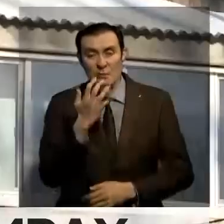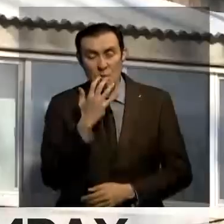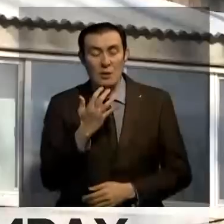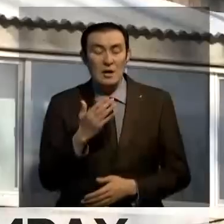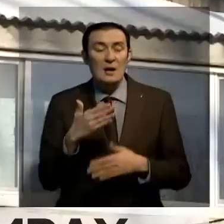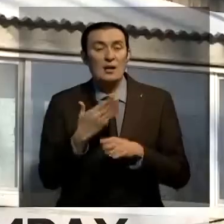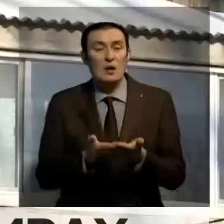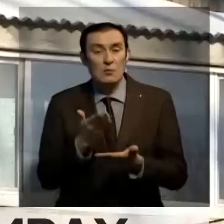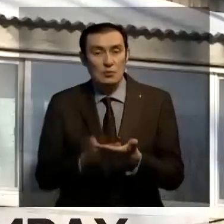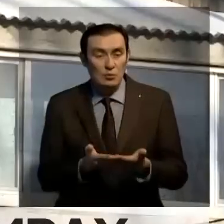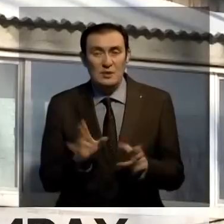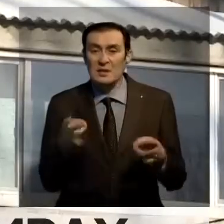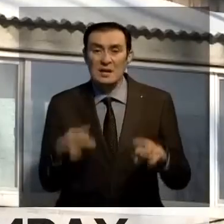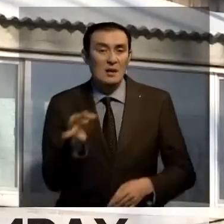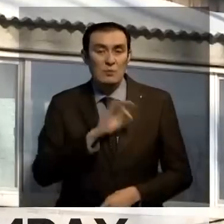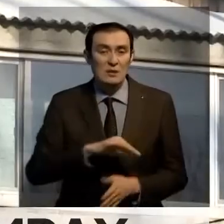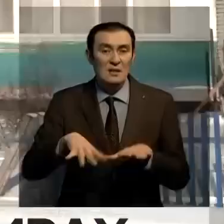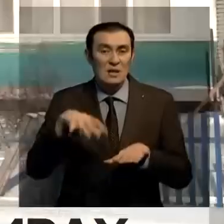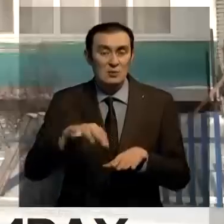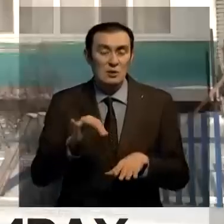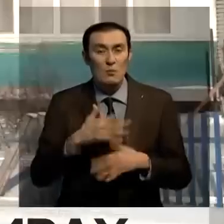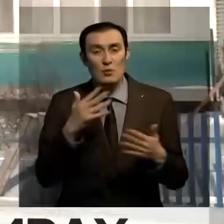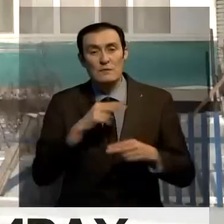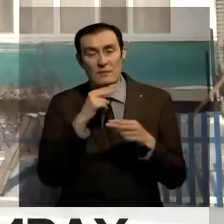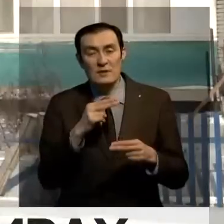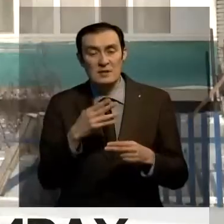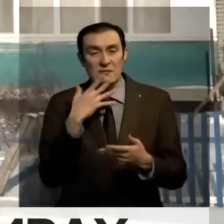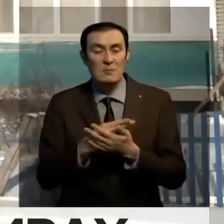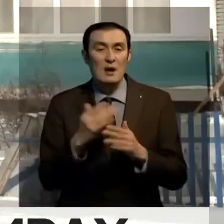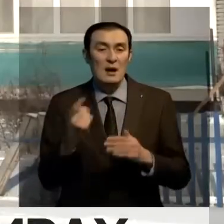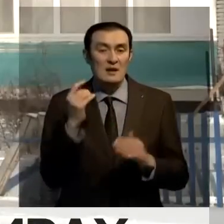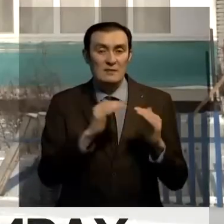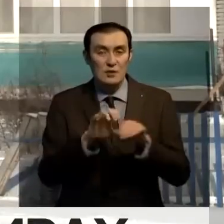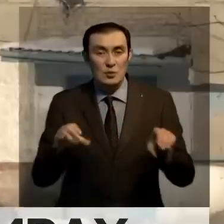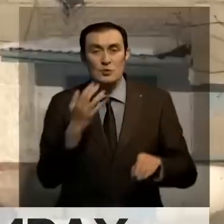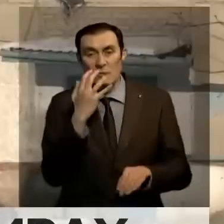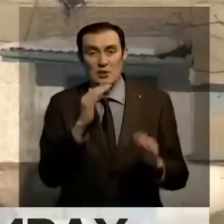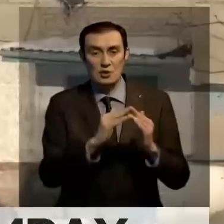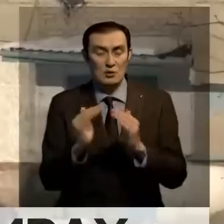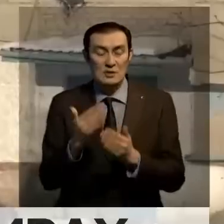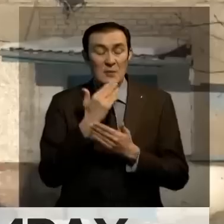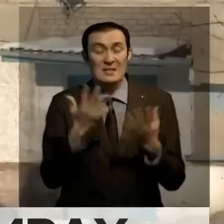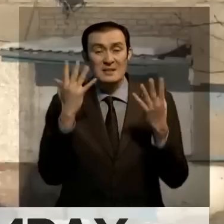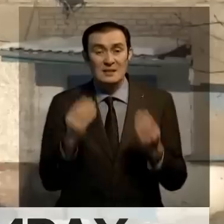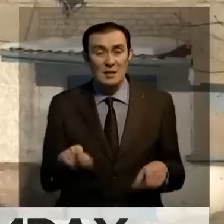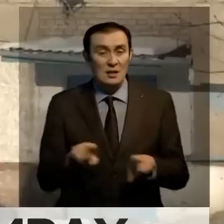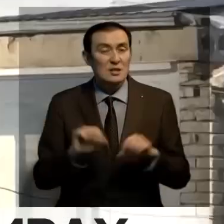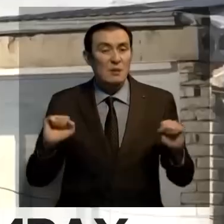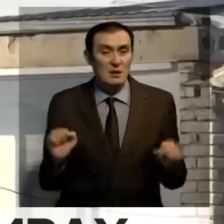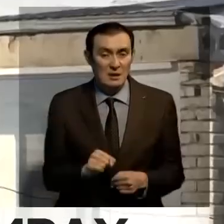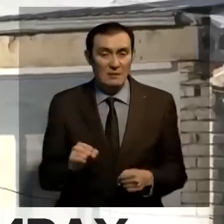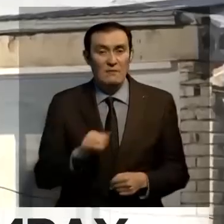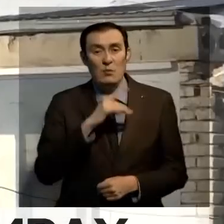ЖКХ рекомендуют жителям не пользоваться насосами, лучше следить за общедомовым хозяйством и утеплять жилье. За последние дни также похолодало